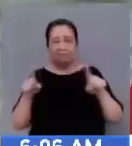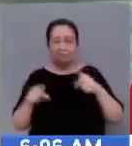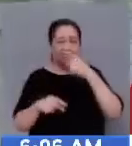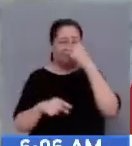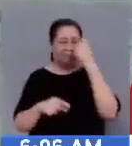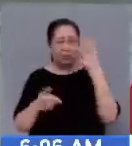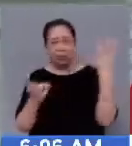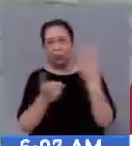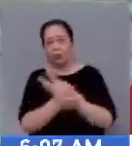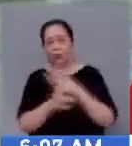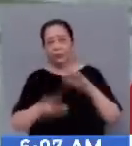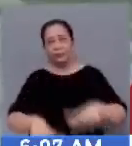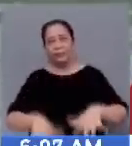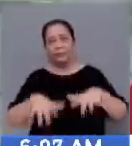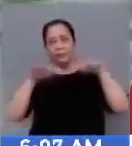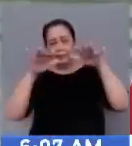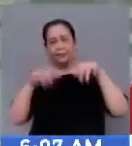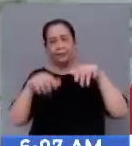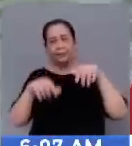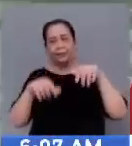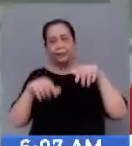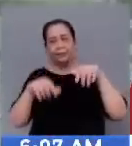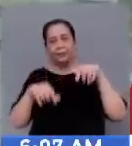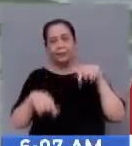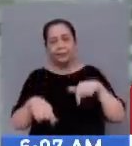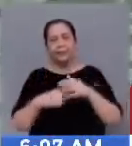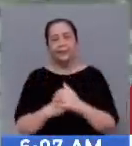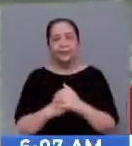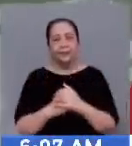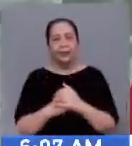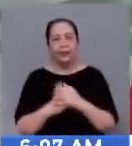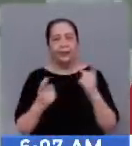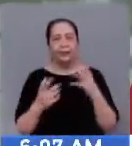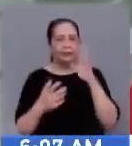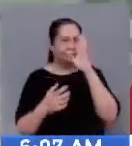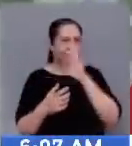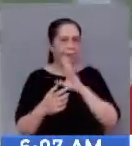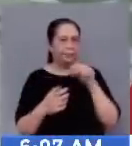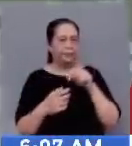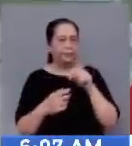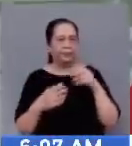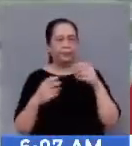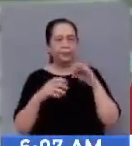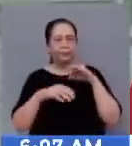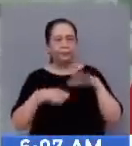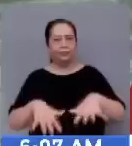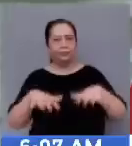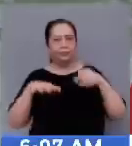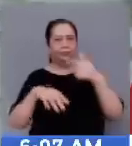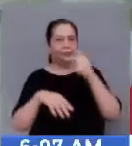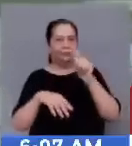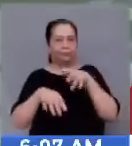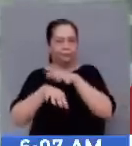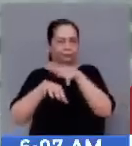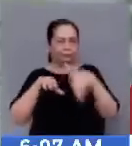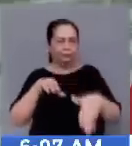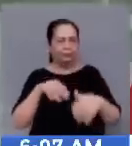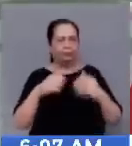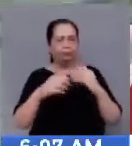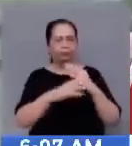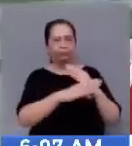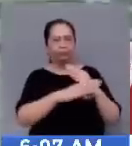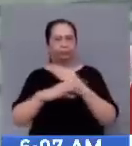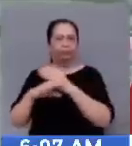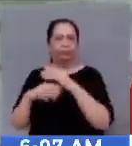na naidulot nga po nitong pagkasira nga po ng floodgate at pagbigay nga po ng dike. Ano? Bukod pa